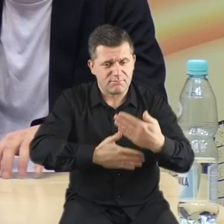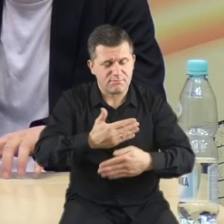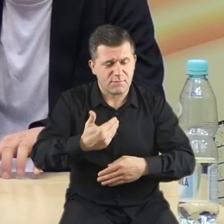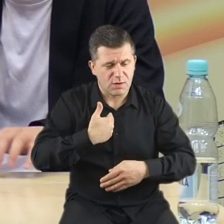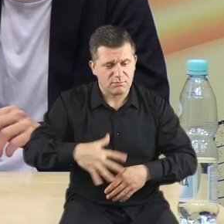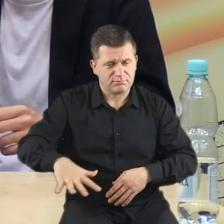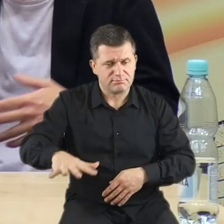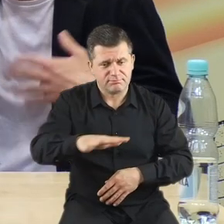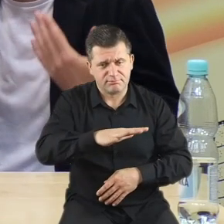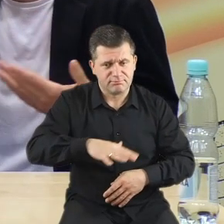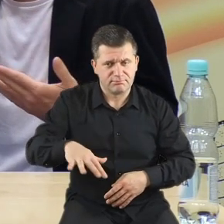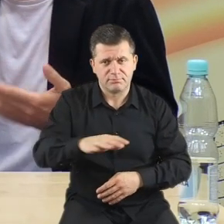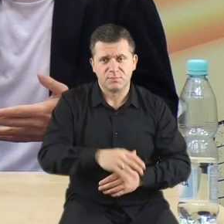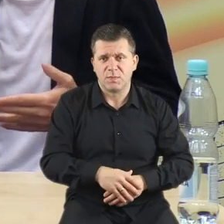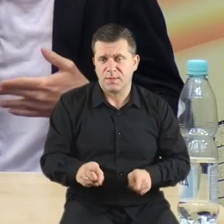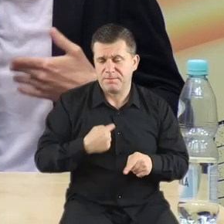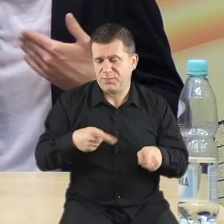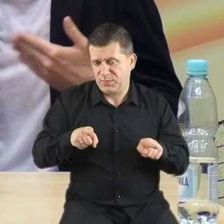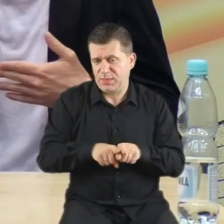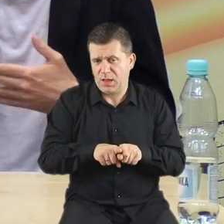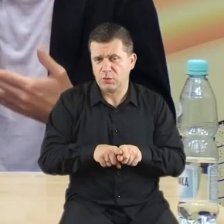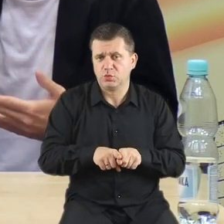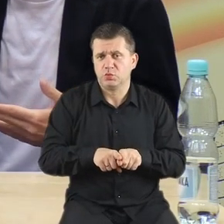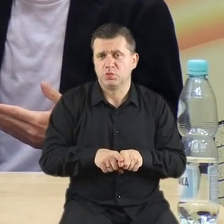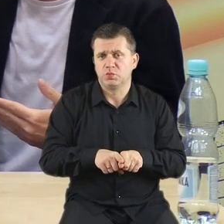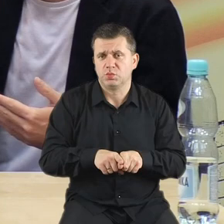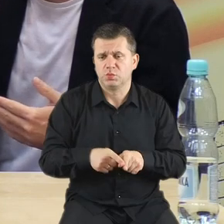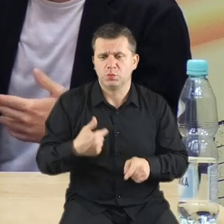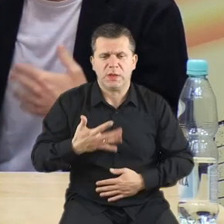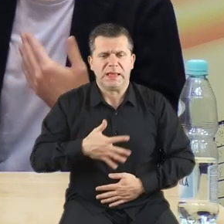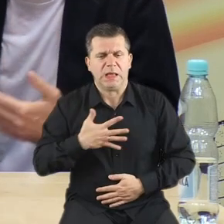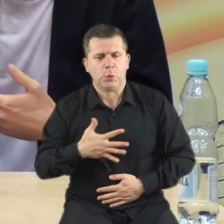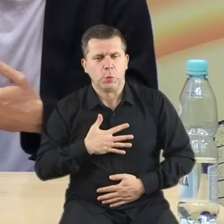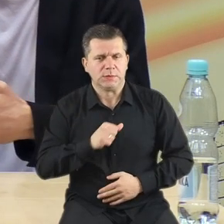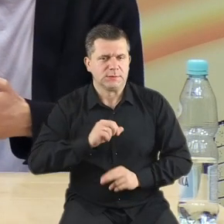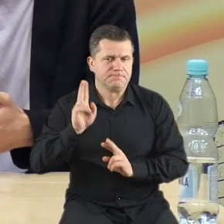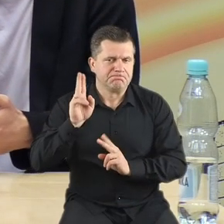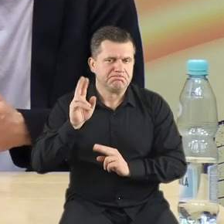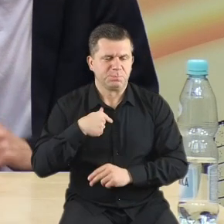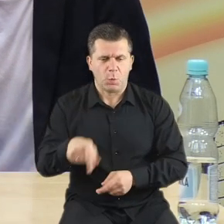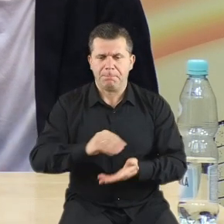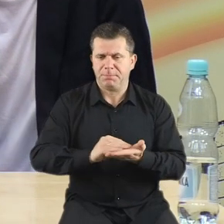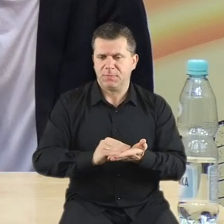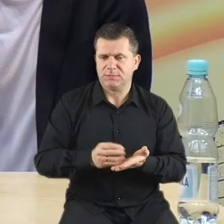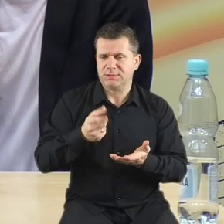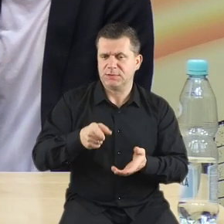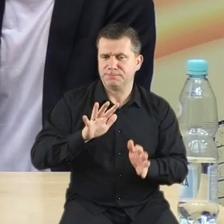krokami, szedł. Ja też gdzieś z tą intuicją pisałem to. ten sposób chciałem to pokazać,